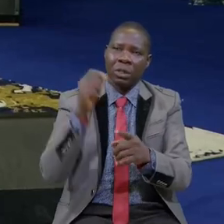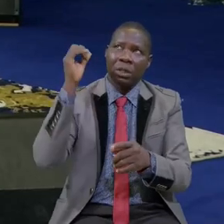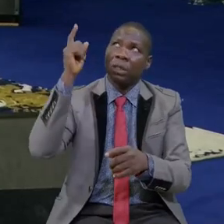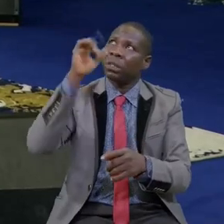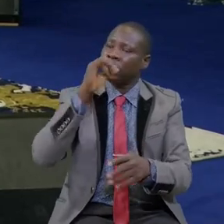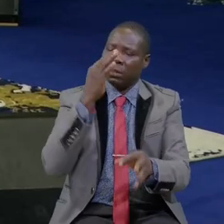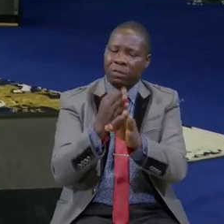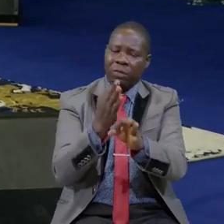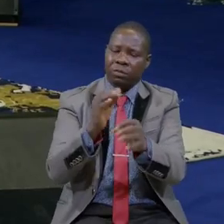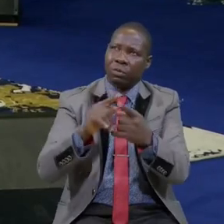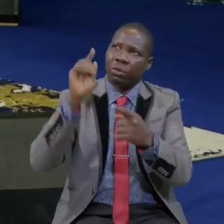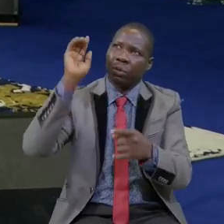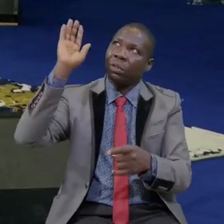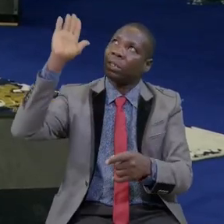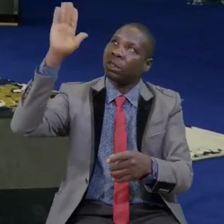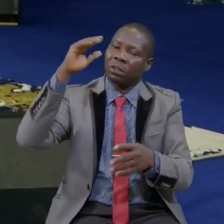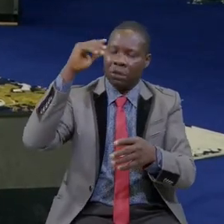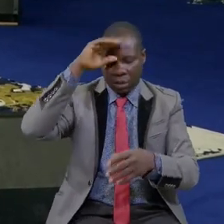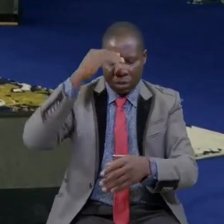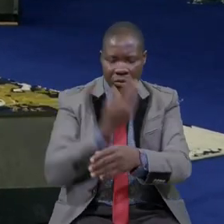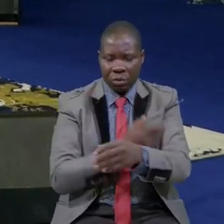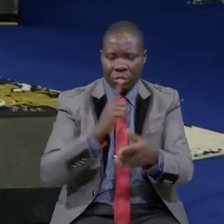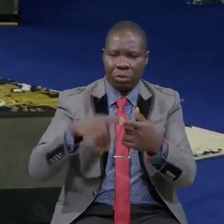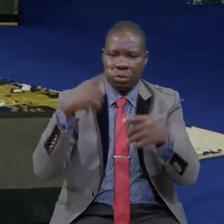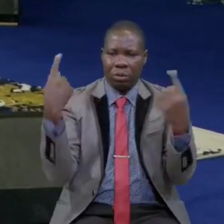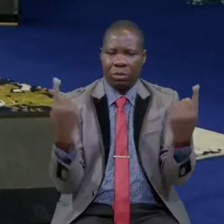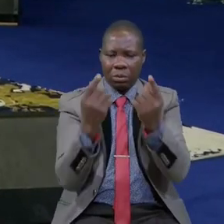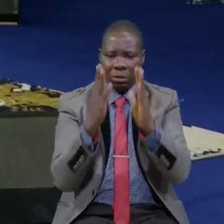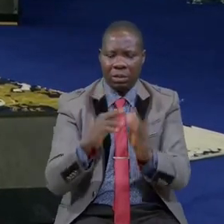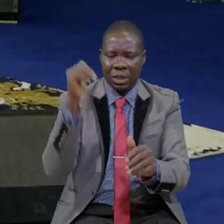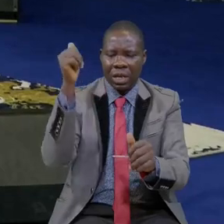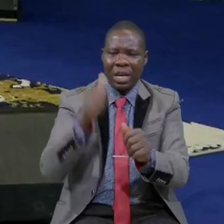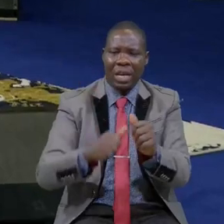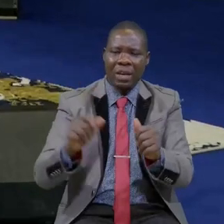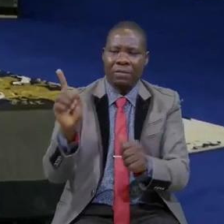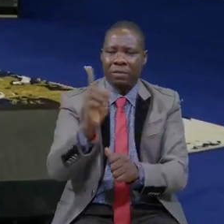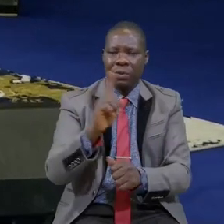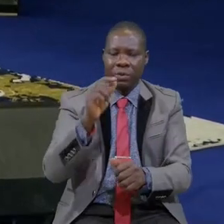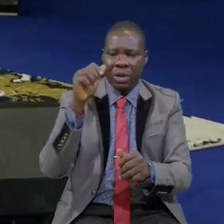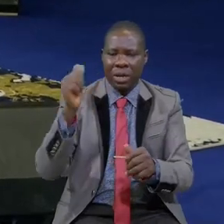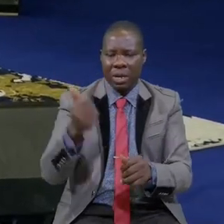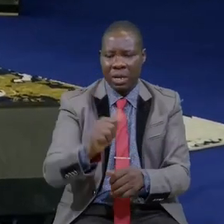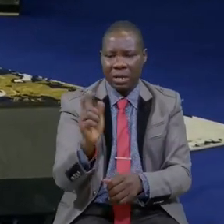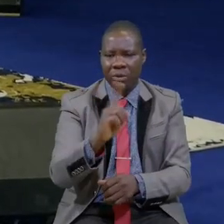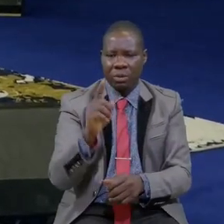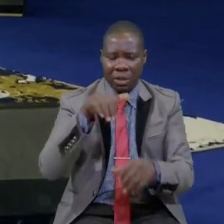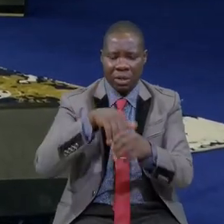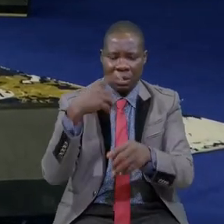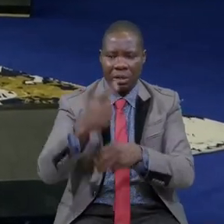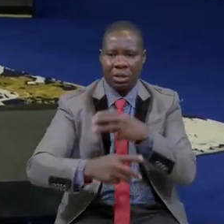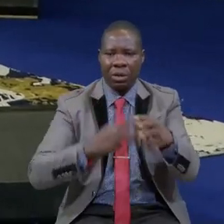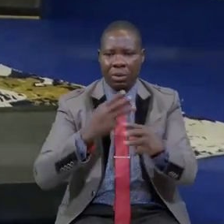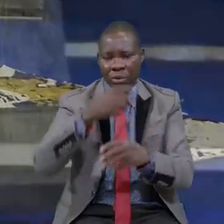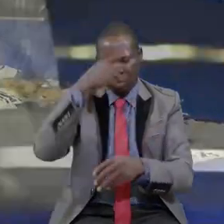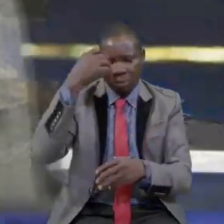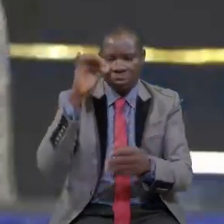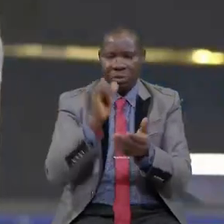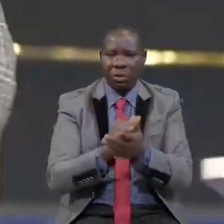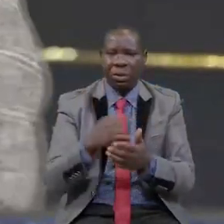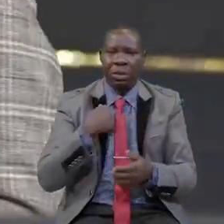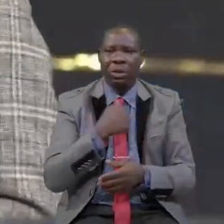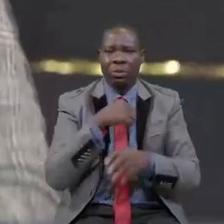il est fidèle aux pécheurs partout, en tout lieu, dans le monde. Et pour cela donc, nous